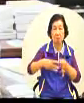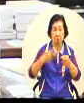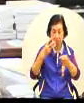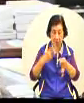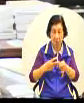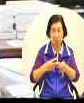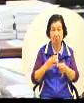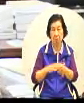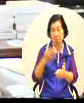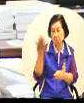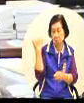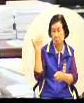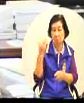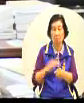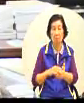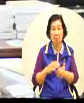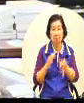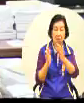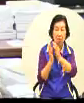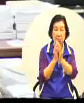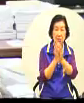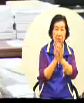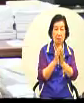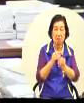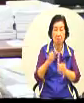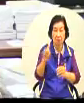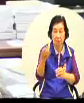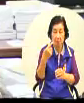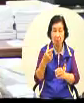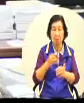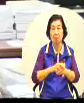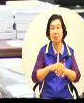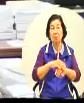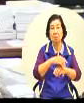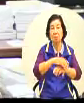桃园乡目前的桃园区的行政区